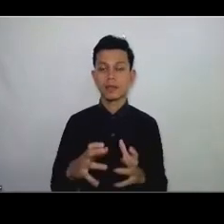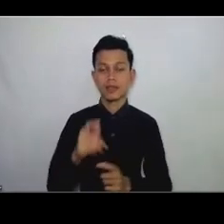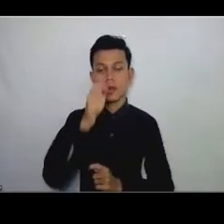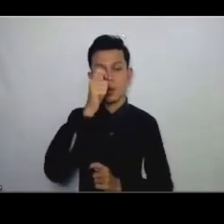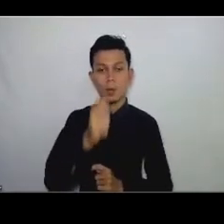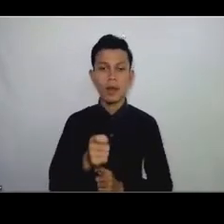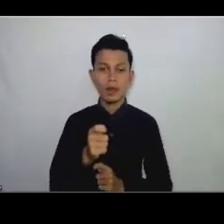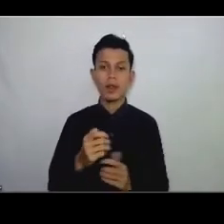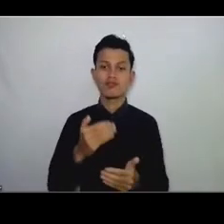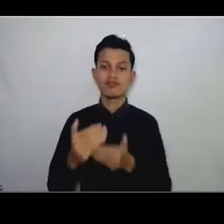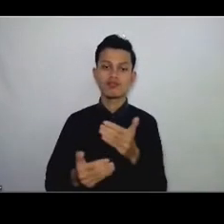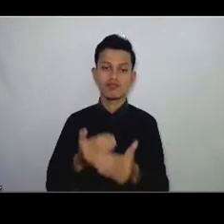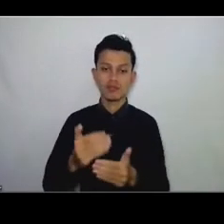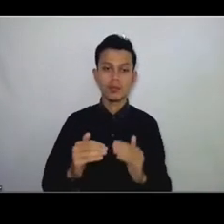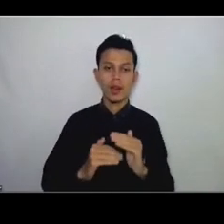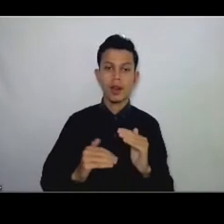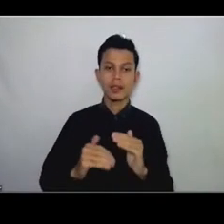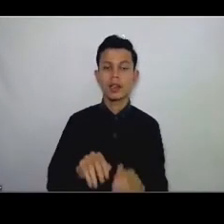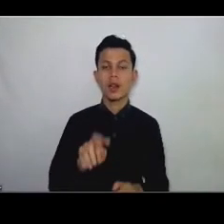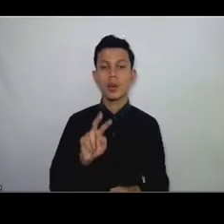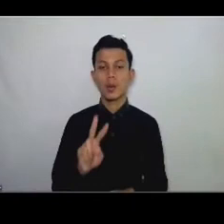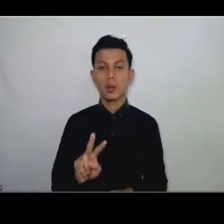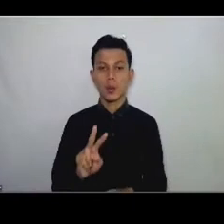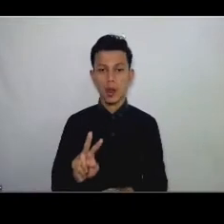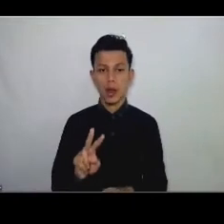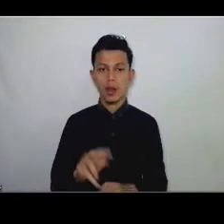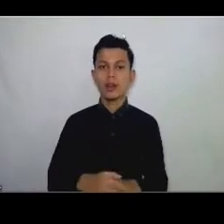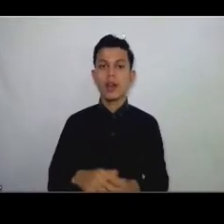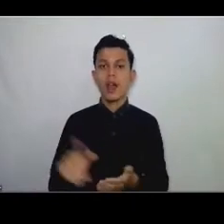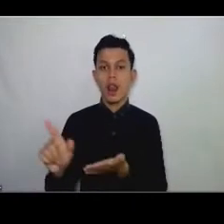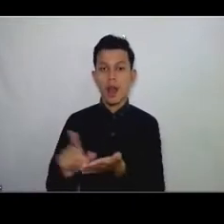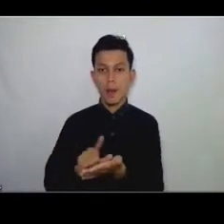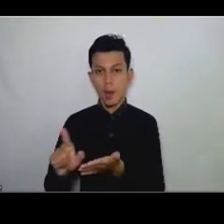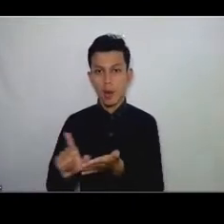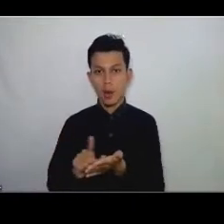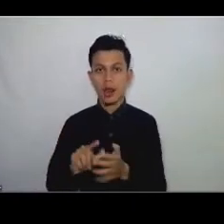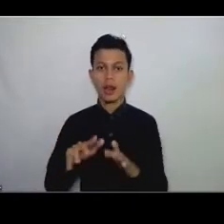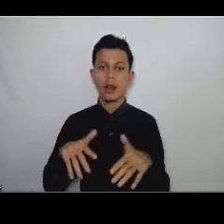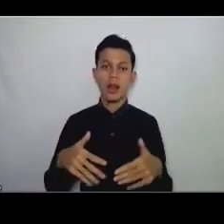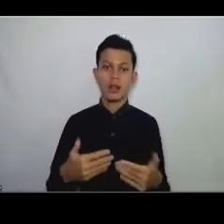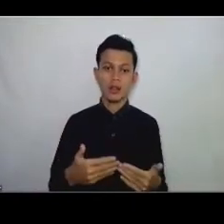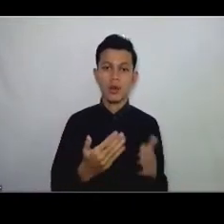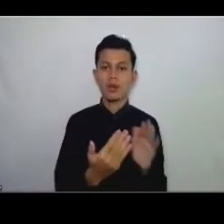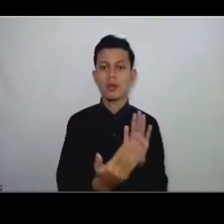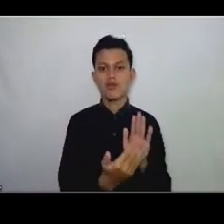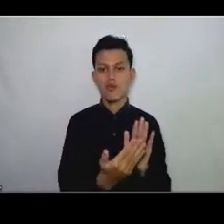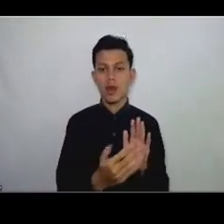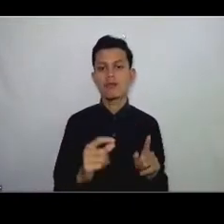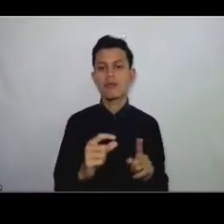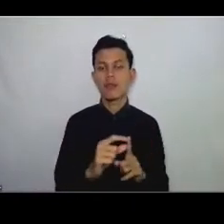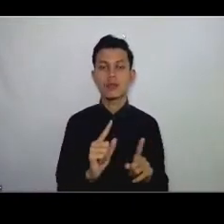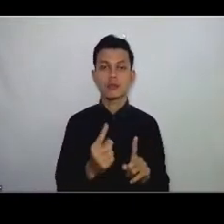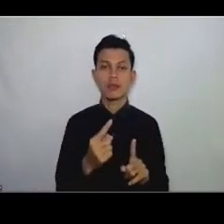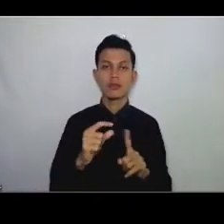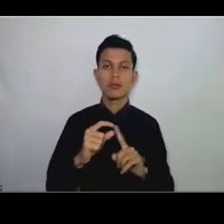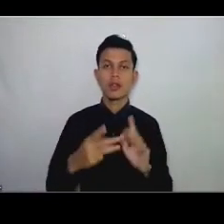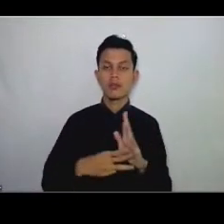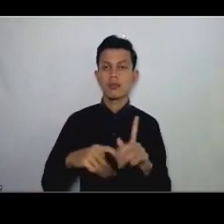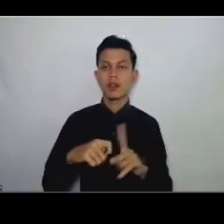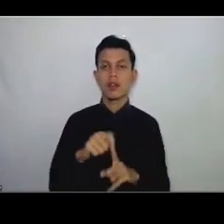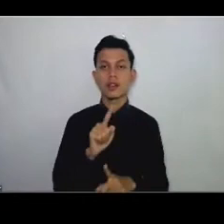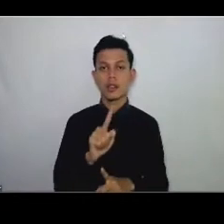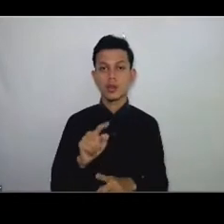kewenangannya didasarkan pada dua yaitu laporan dan atau temuan PD pasal 11 PMK 1